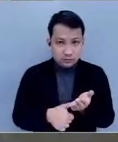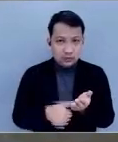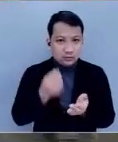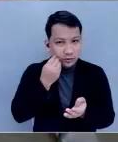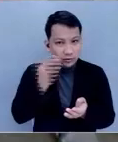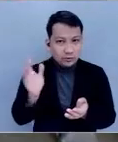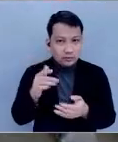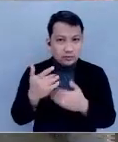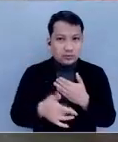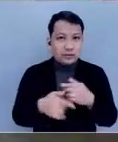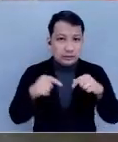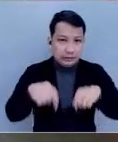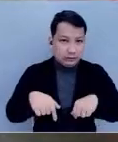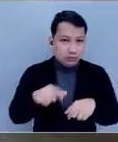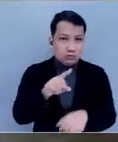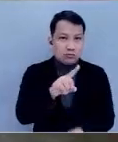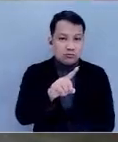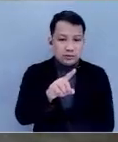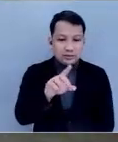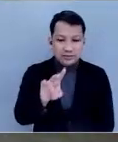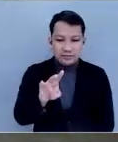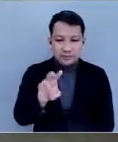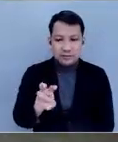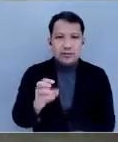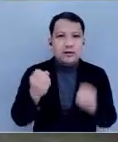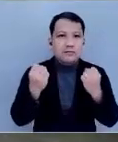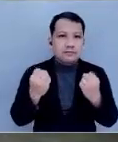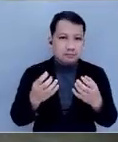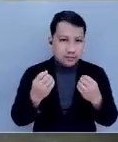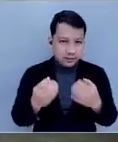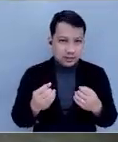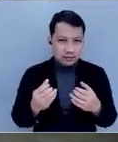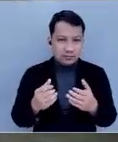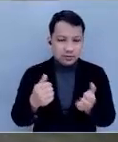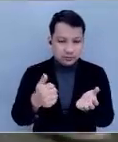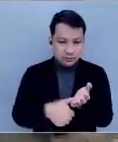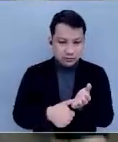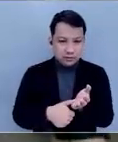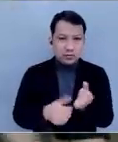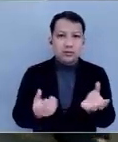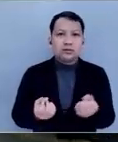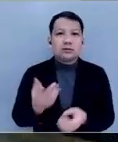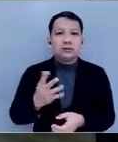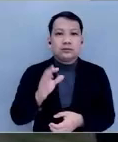Barangay 176, yung top 1 barangay na may pinakamaraming mga botante na aabot sa